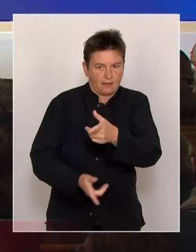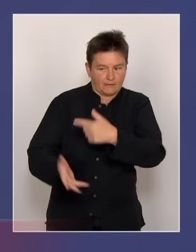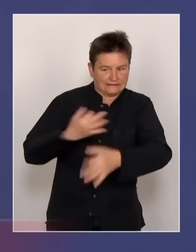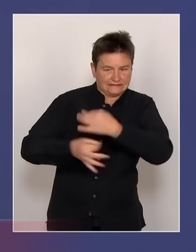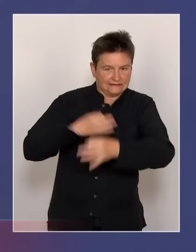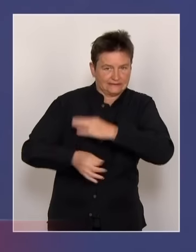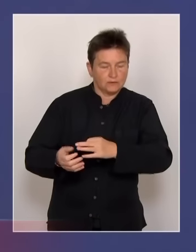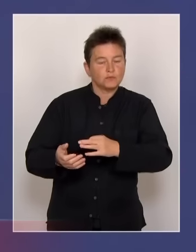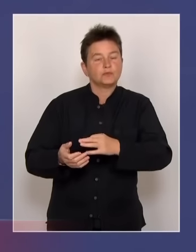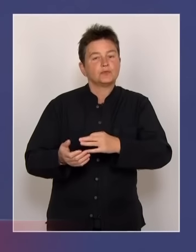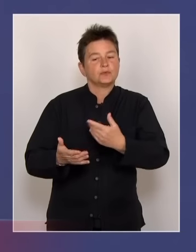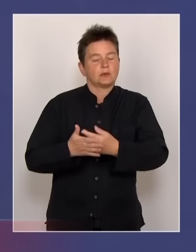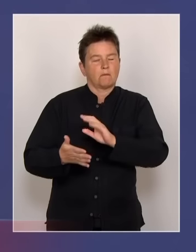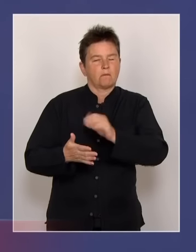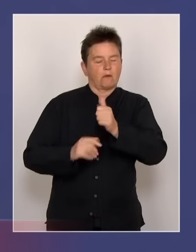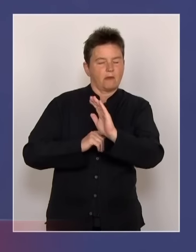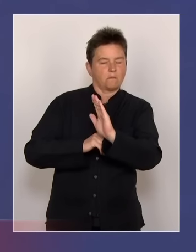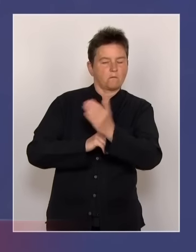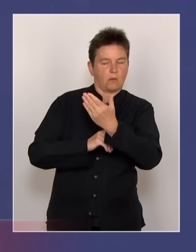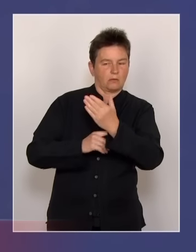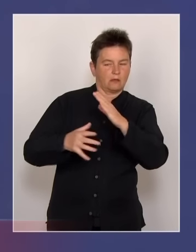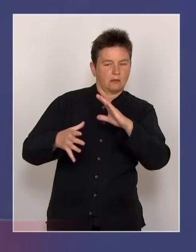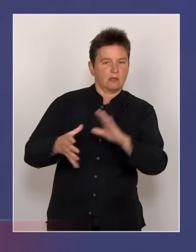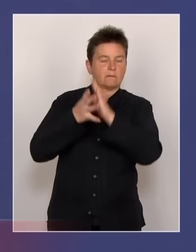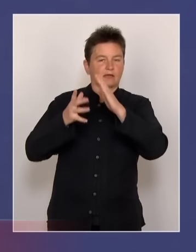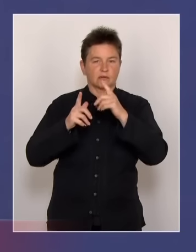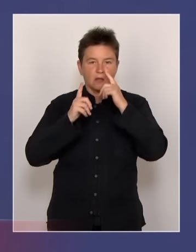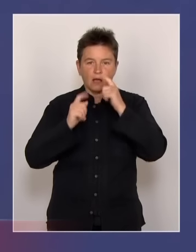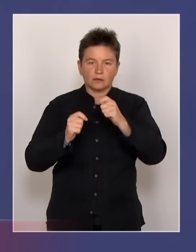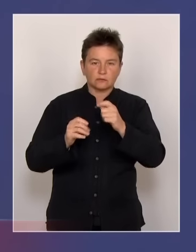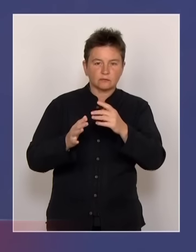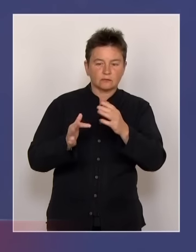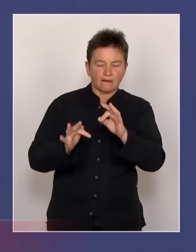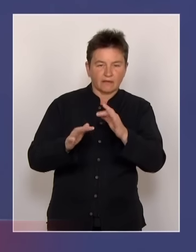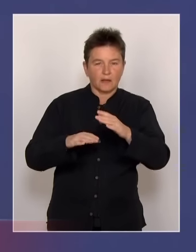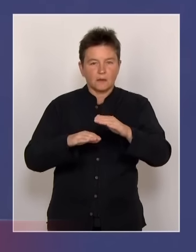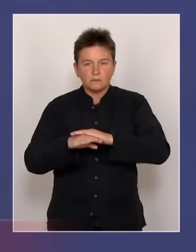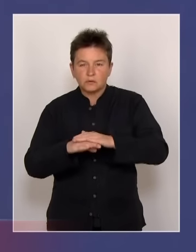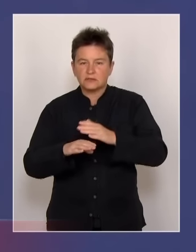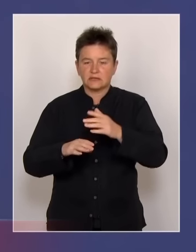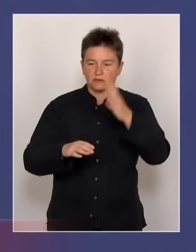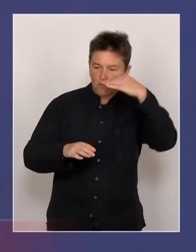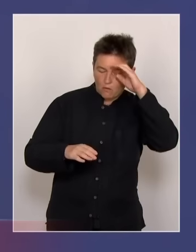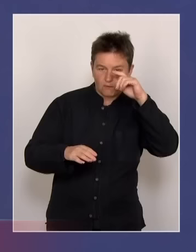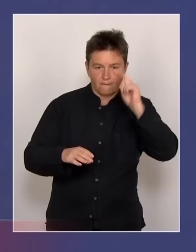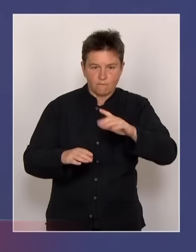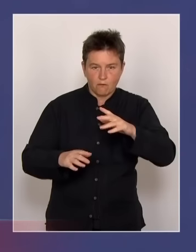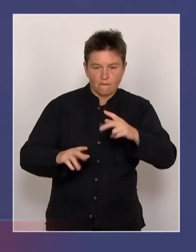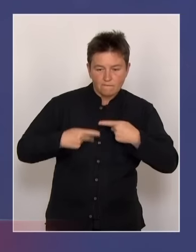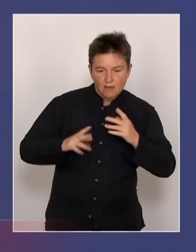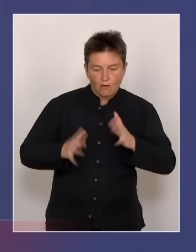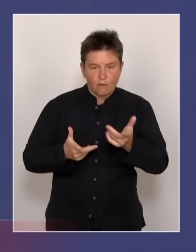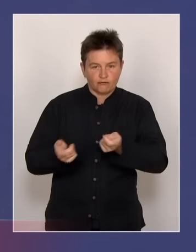n'est sans doute que le premier visage des tensions géopolitiques avec lesquelles l'Europe doit apprendre à vivre.